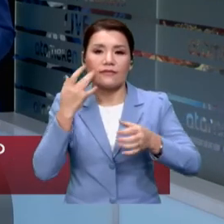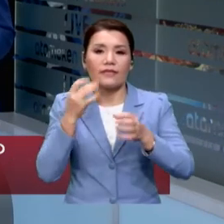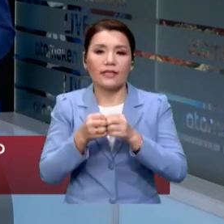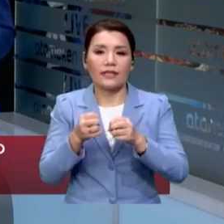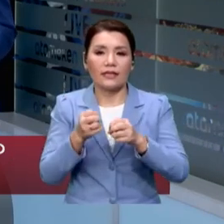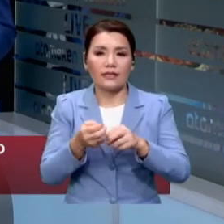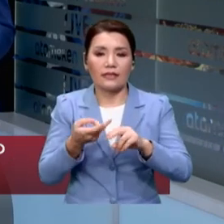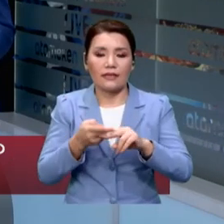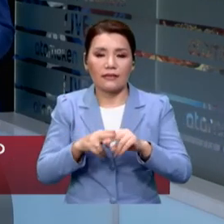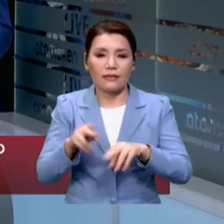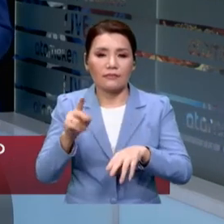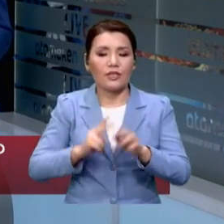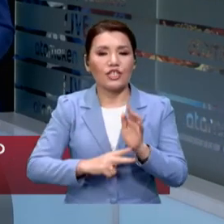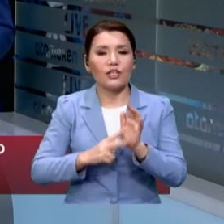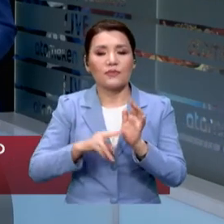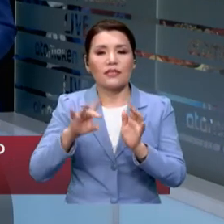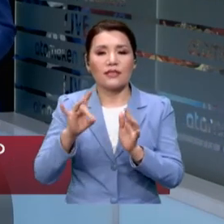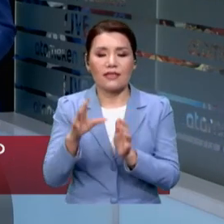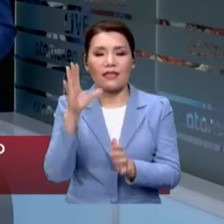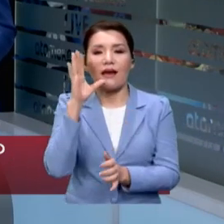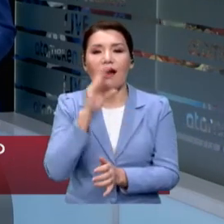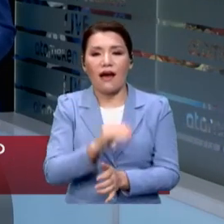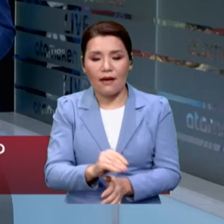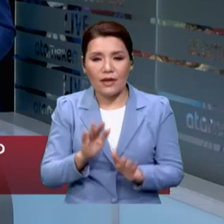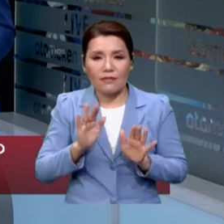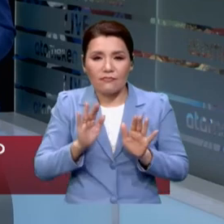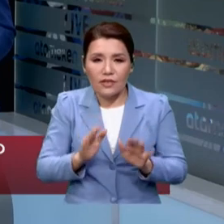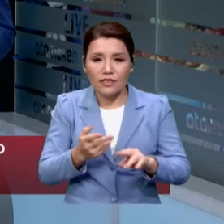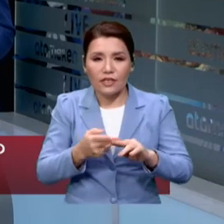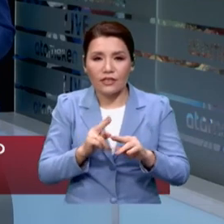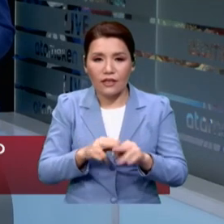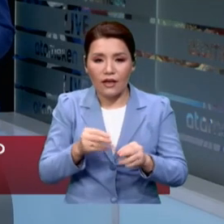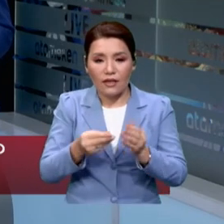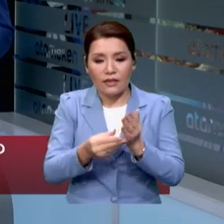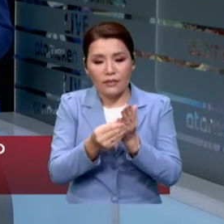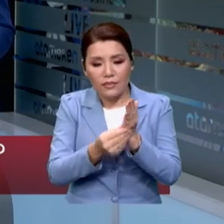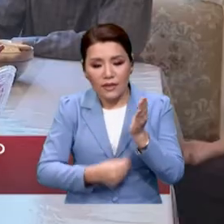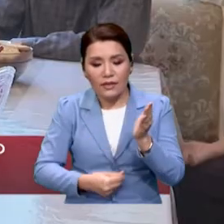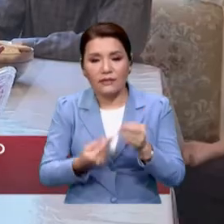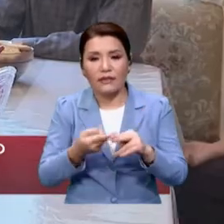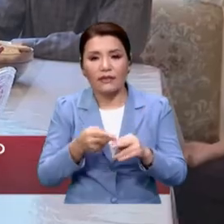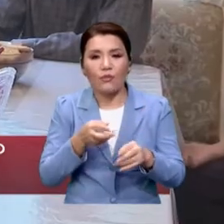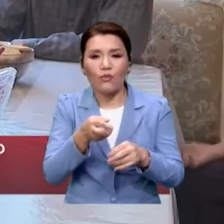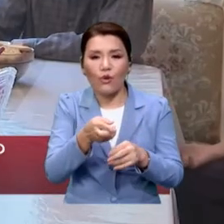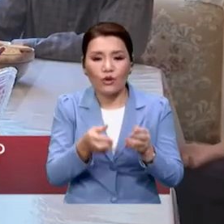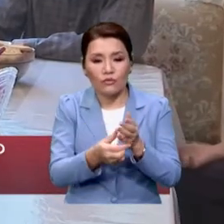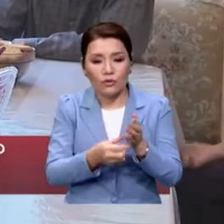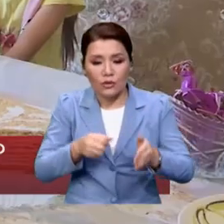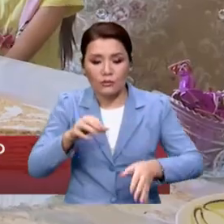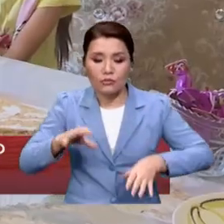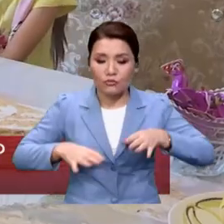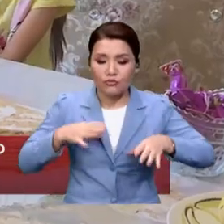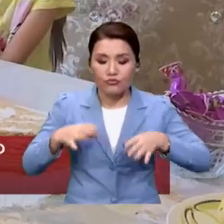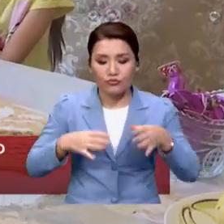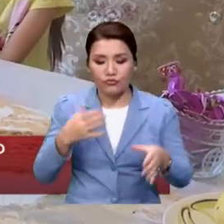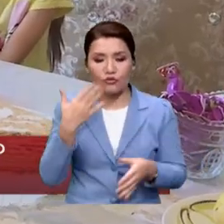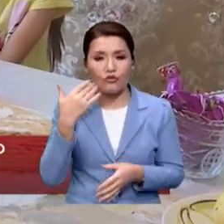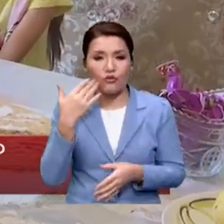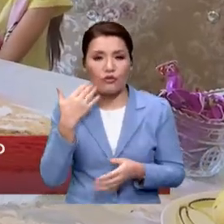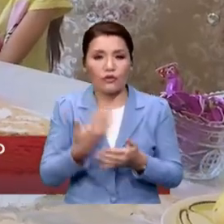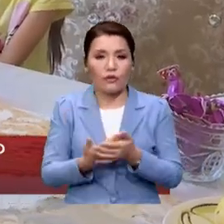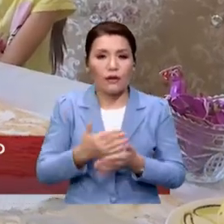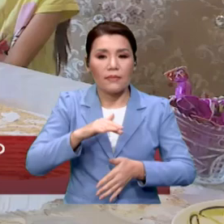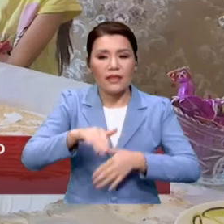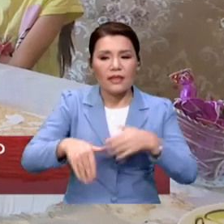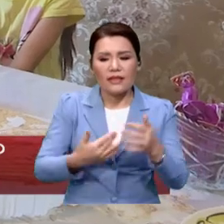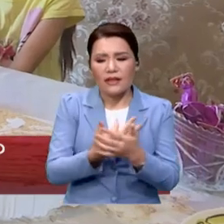бір дегенде 70 рет жасайды. Тіпті пышақ қырына қолмен тұрып шынығу ақсақалға түк емес. Ақсақал пластик